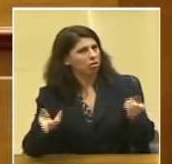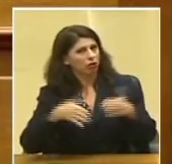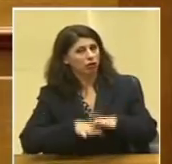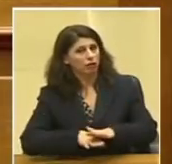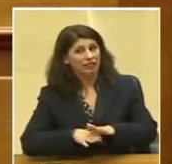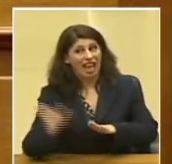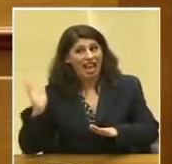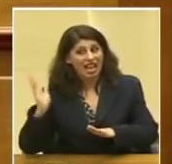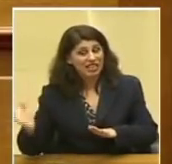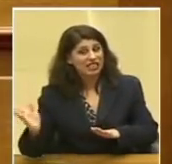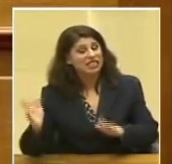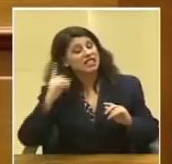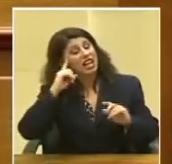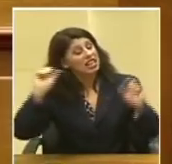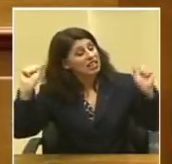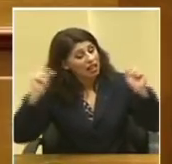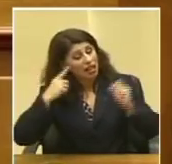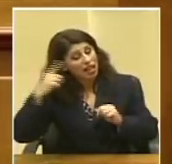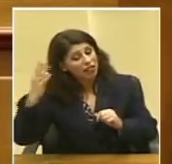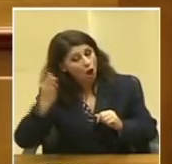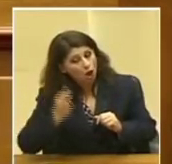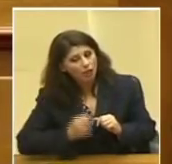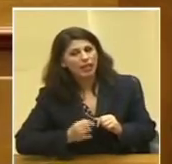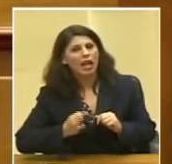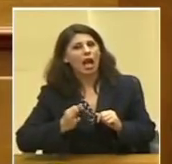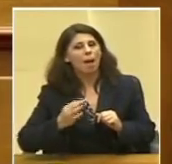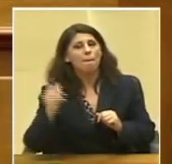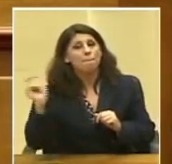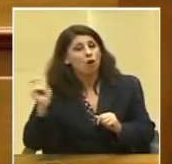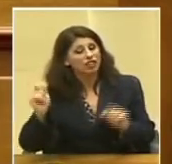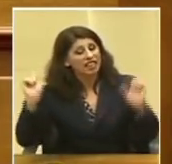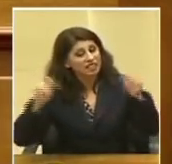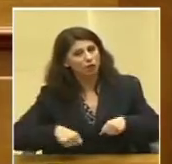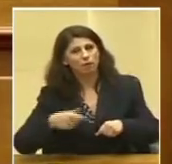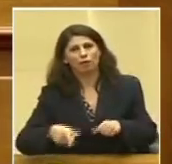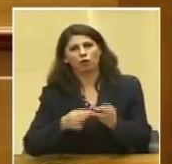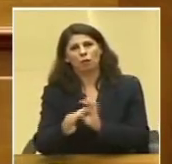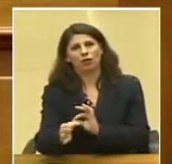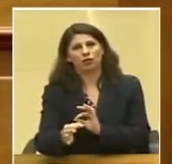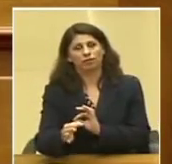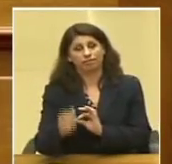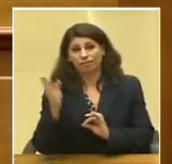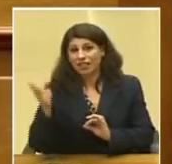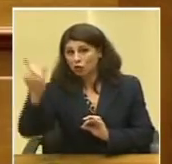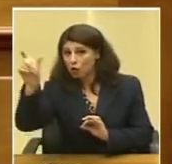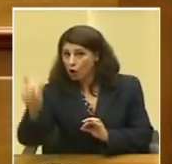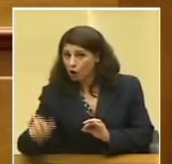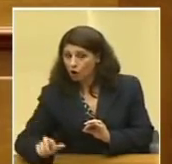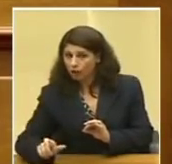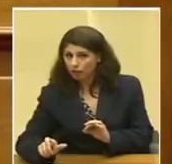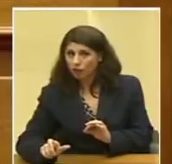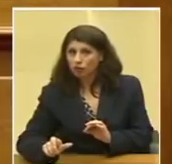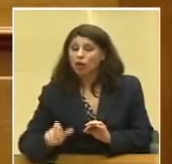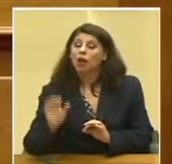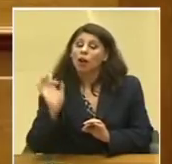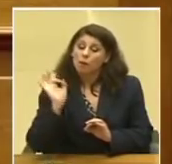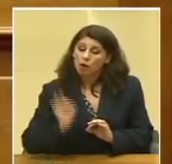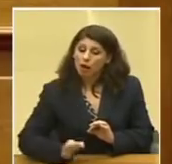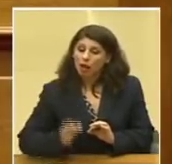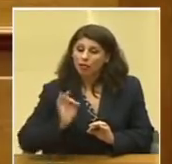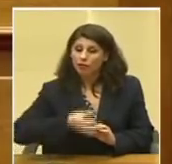συμφωνείτε ιδεολογικά και πολιτικά με αυτό το μέτρο. Εσείς είστε αυτός άλλωστε που σε κάθε σας ομιλία